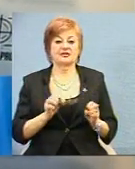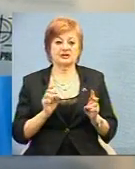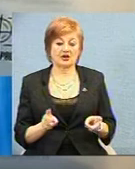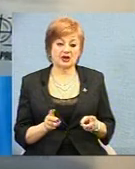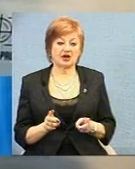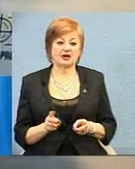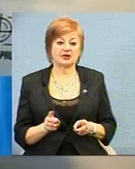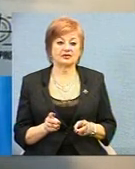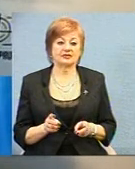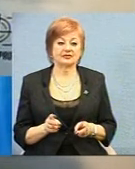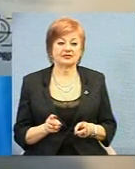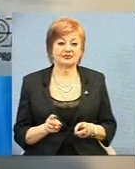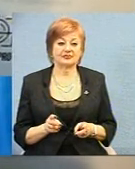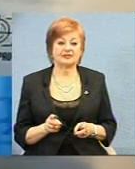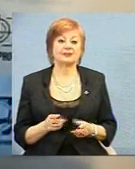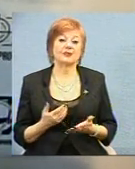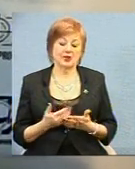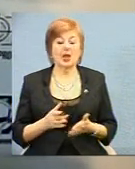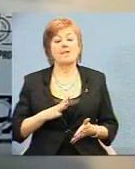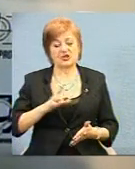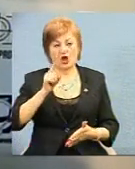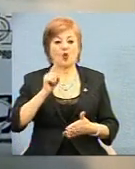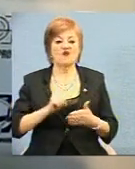бы, была уверена,